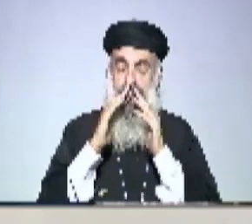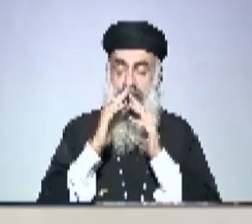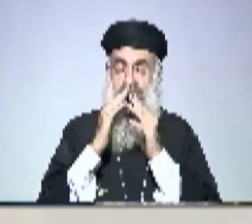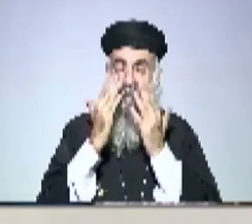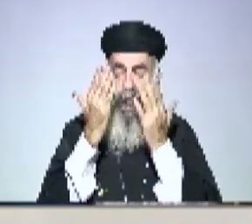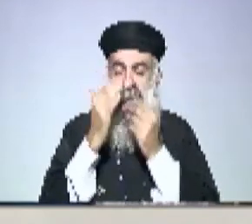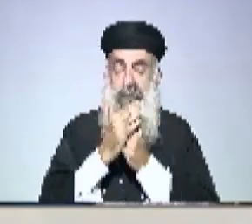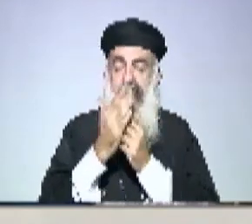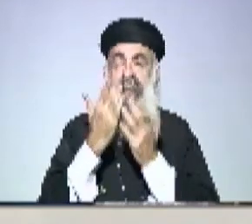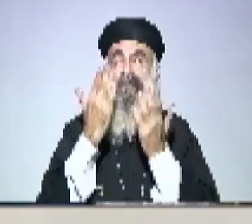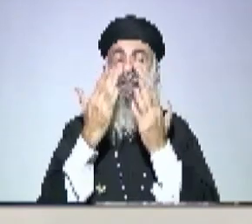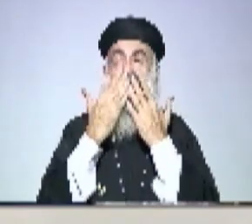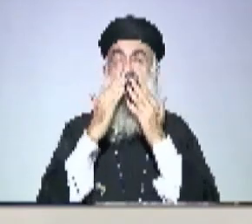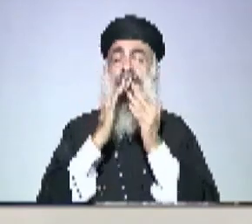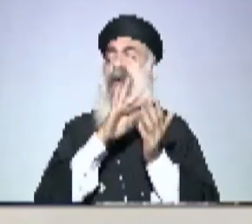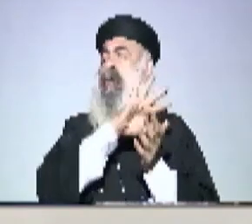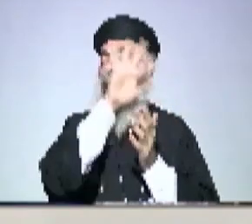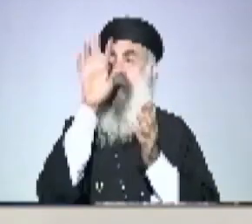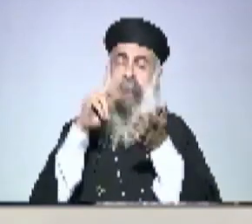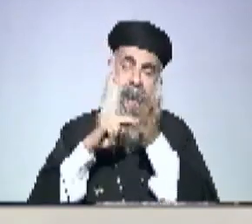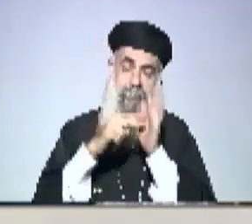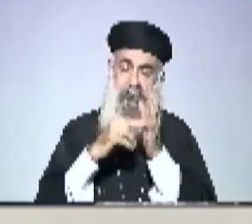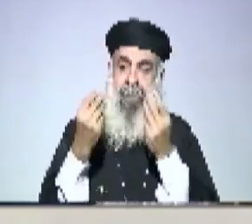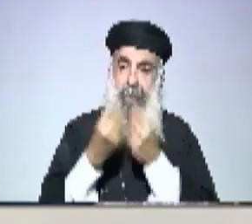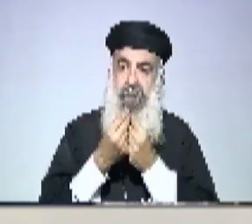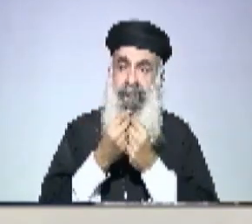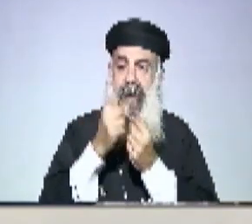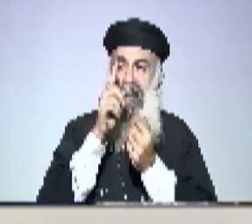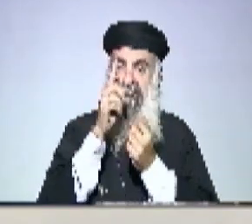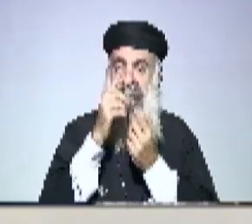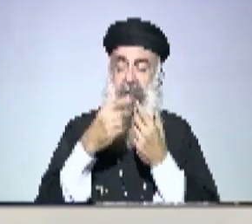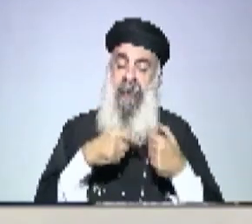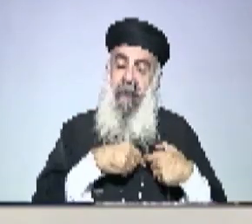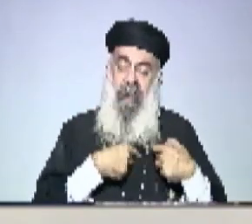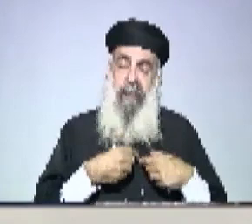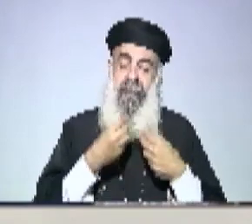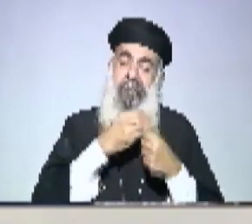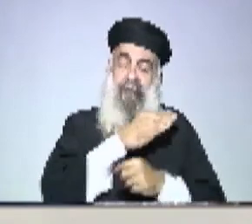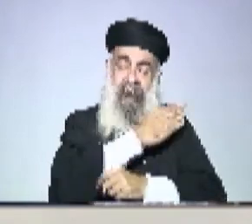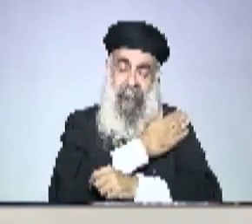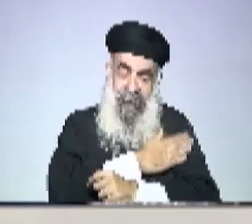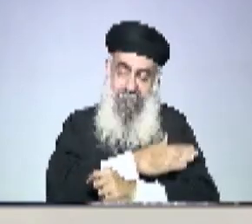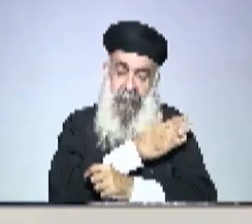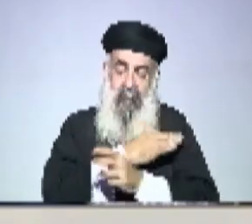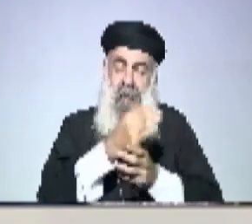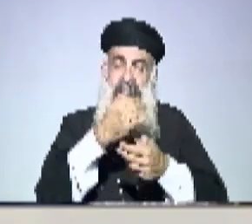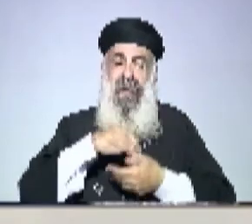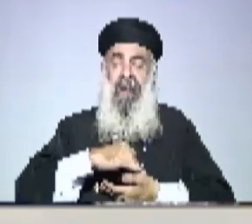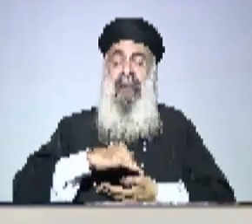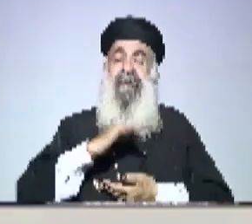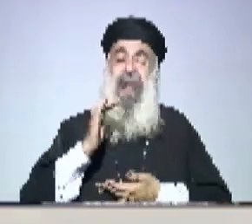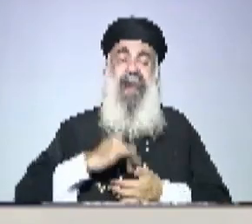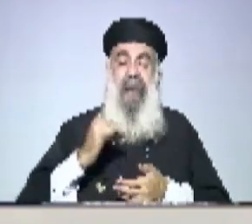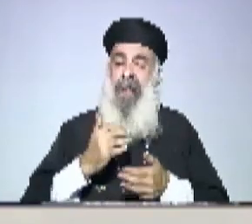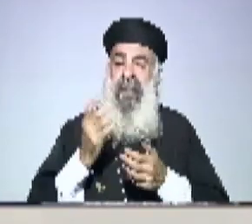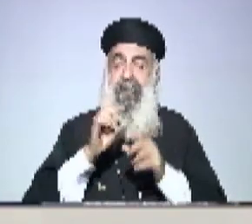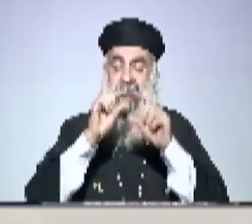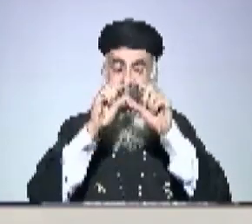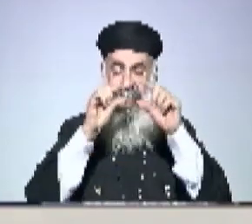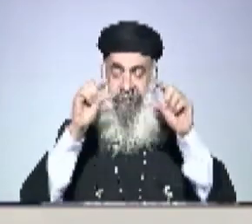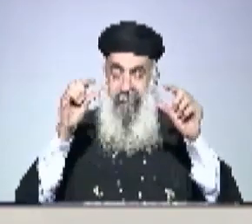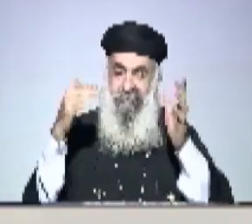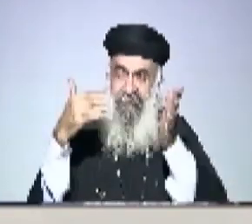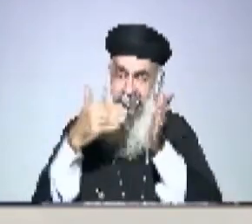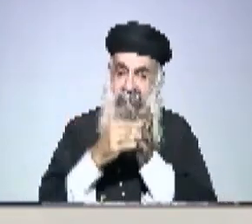رب على كل اللي انت بتعمله معايا الله الحنون يملا كل احتياجاتنا بغنى اختم بالنص الجميل